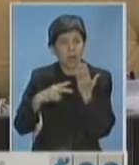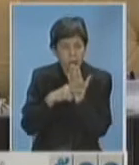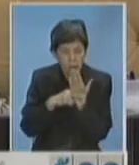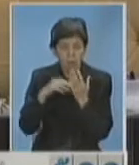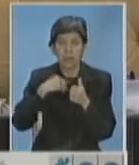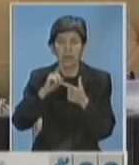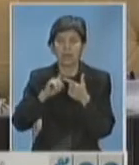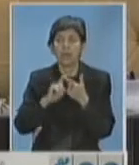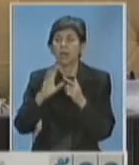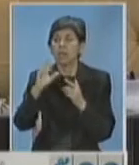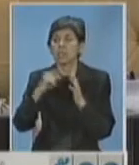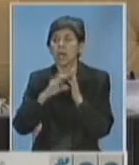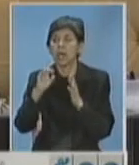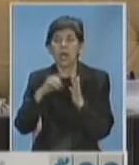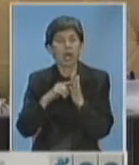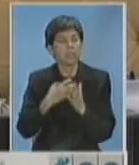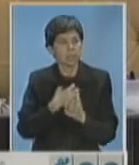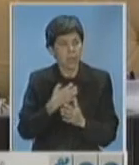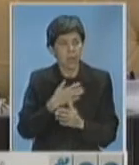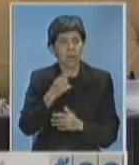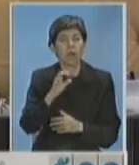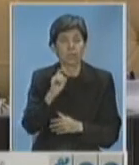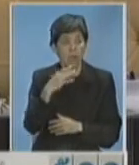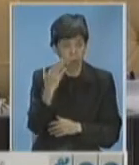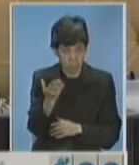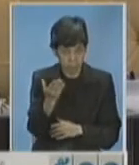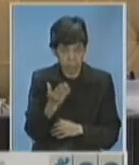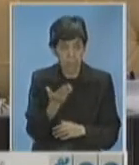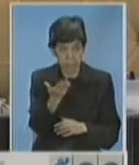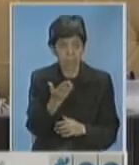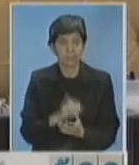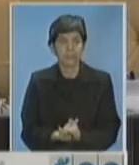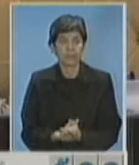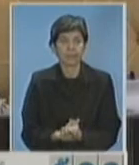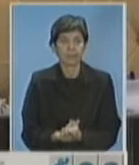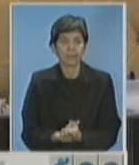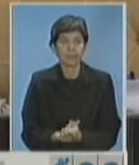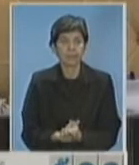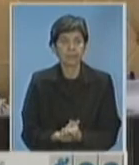ท่านชาดาเพื่อนขออนุญาตให้ท่านผ่องศรีก่อนนะครับเชิญท่านผ่องศรีฮะเชิญฮะ